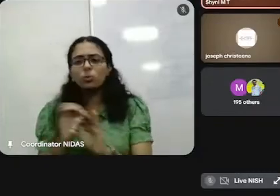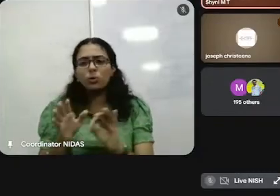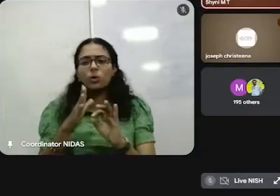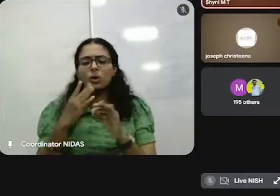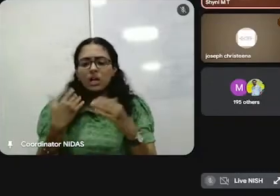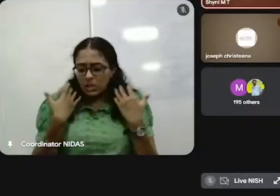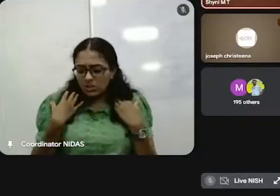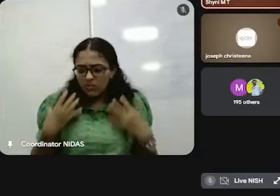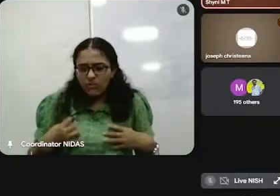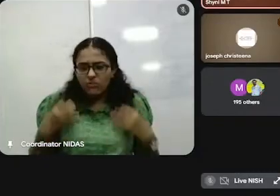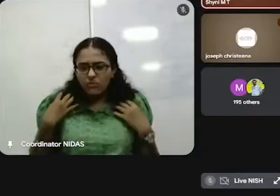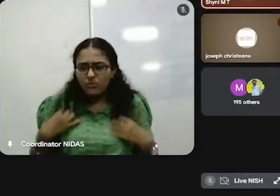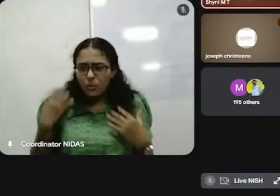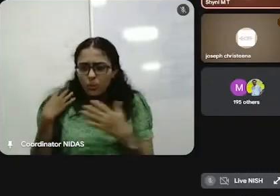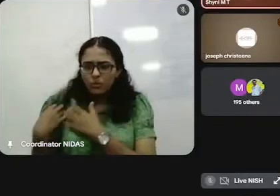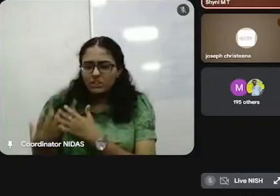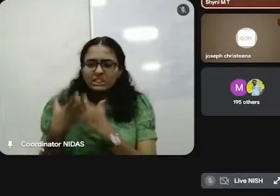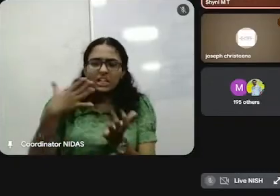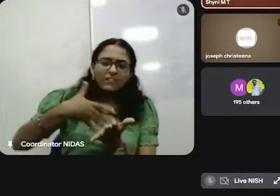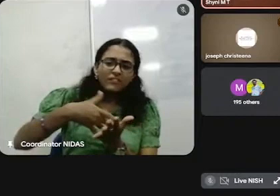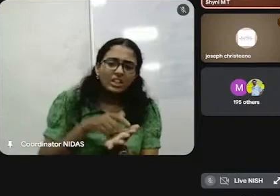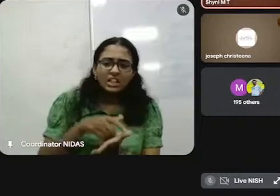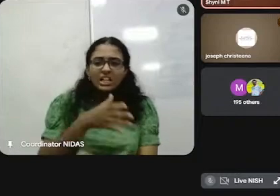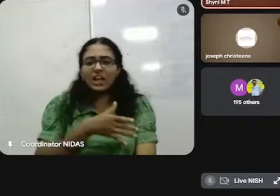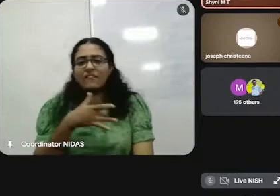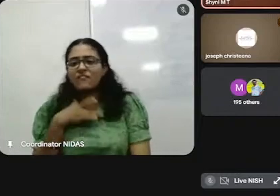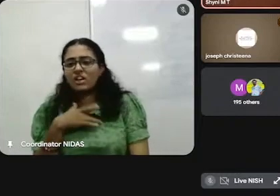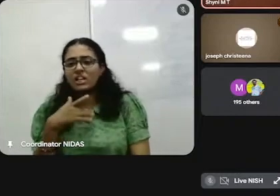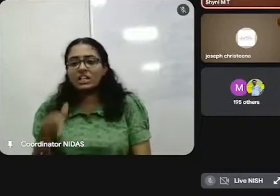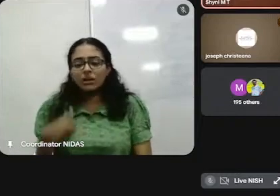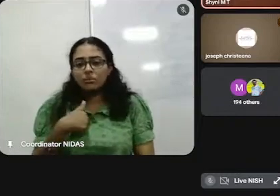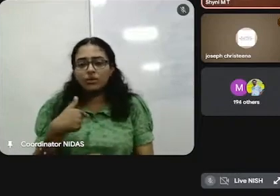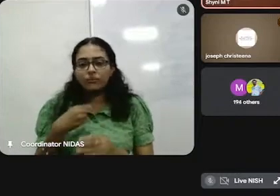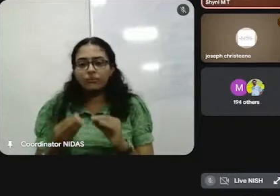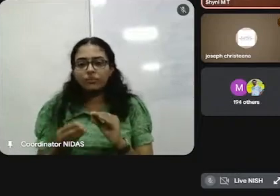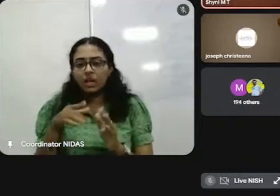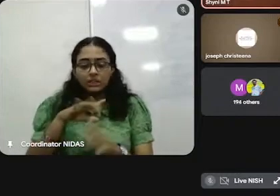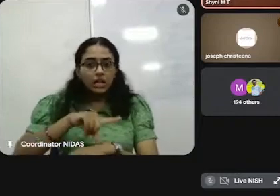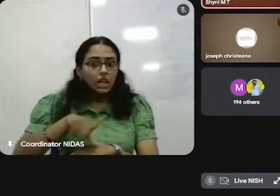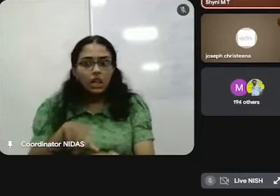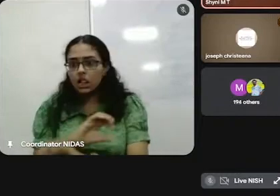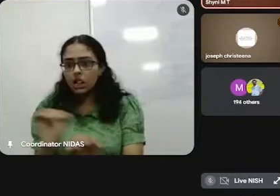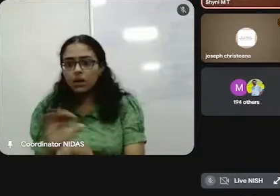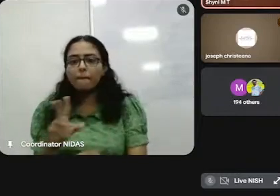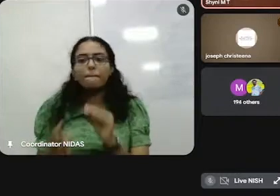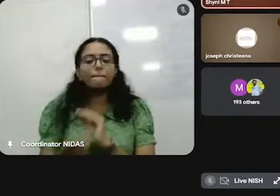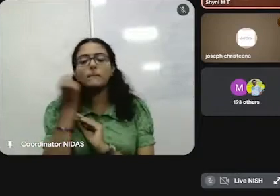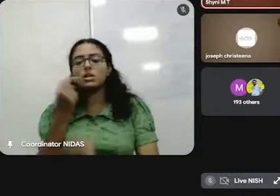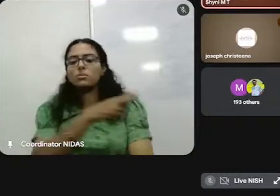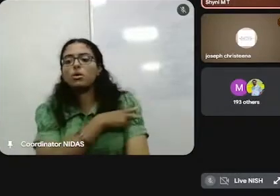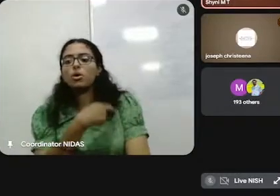ഒരു ഭാഗത്ത് കുറച്ച് പെട്ടെന്ന് ഒരു വീക്ക്നെസ് തോന്നുക എന്നുള്ള കാര്യങ്ങൾ വരുമ്പോൾ നമ്മൾ ഒട്ടും ഡിലേ ആക്കരുത്. കാരണം നമ്മൾ എത്രയും പെട്ടെന്ന്